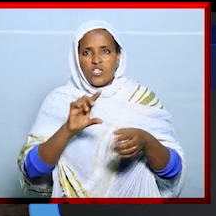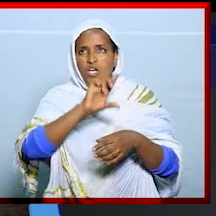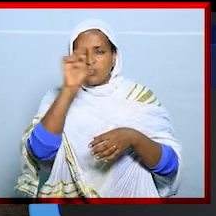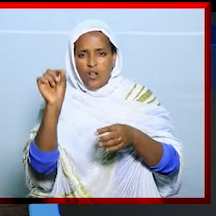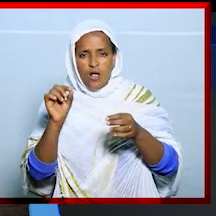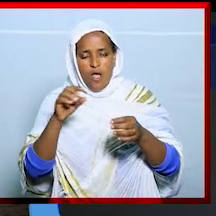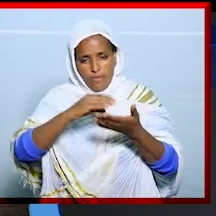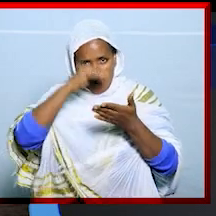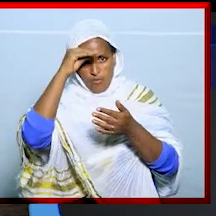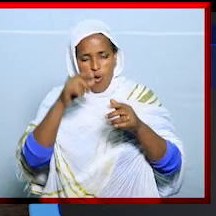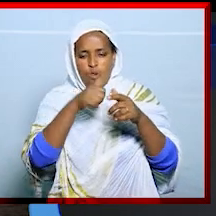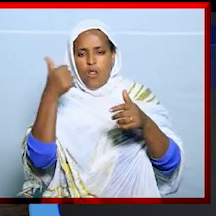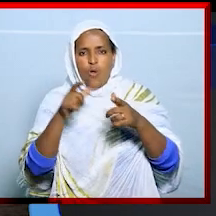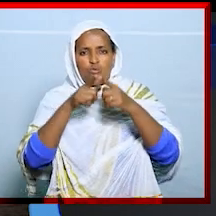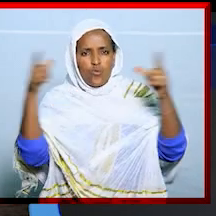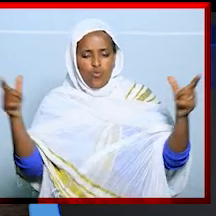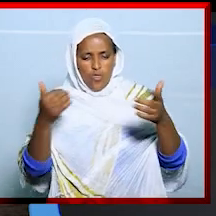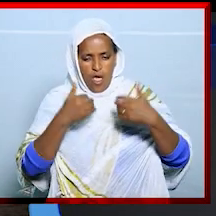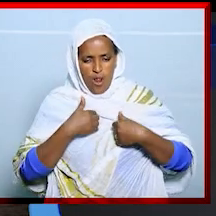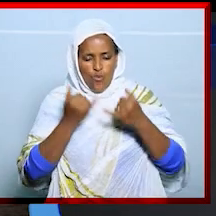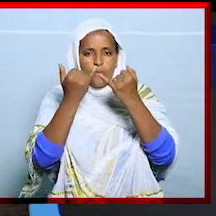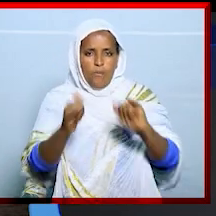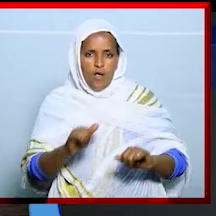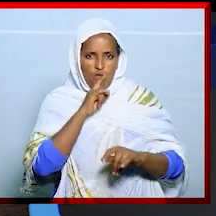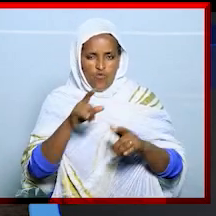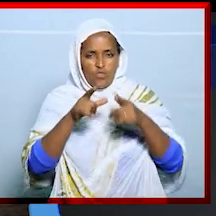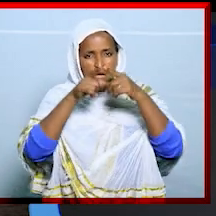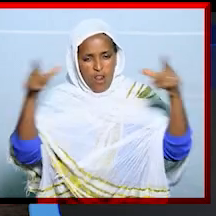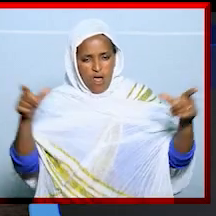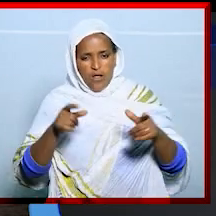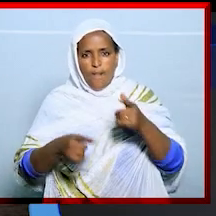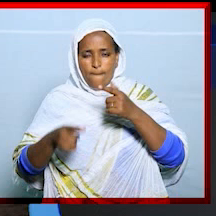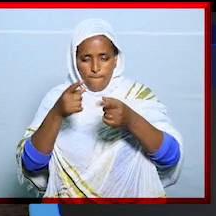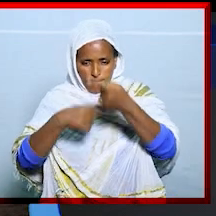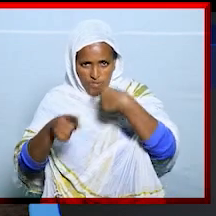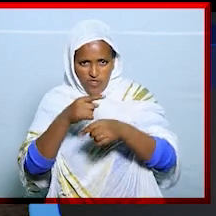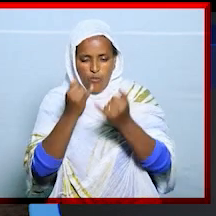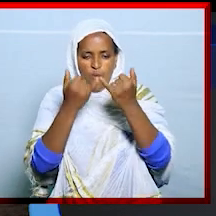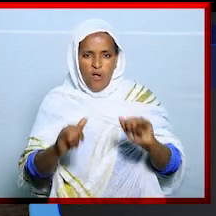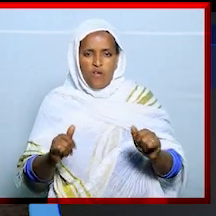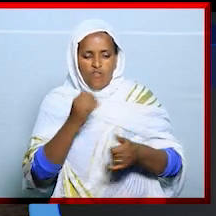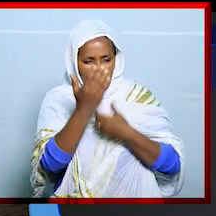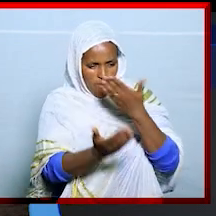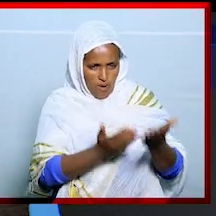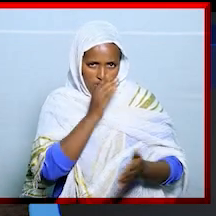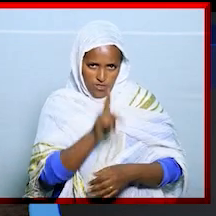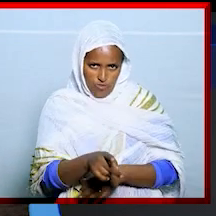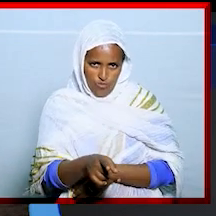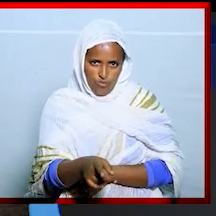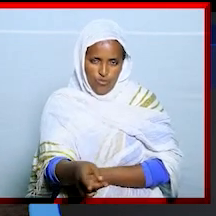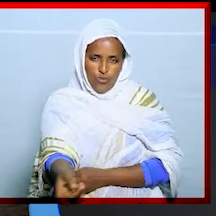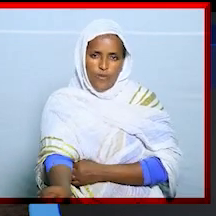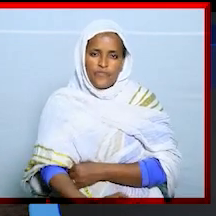ከጨረቃ የምንማረው ትልቁ ነገር ሌላው ያለውን ማካፈል ነው። ታላቅነት የሚመጣው በማካፈል ነው፣ በማገልገል ነው።